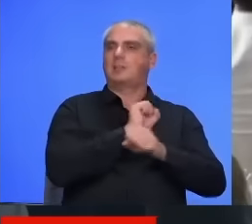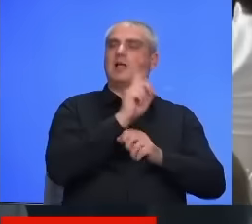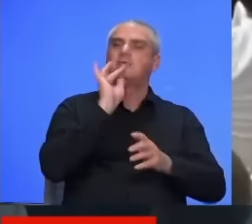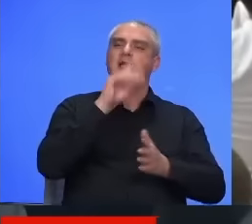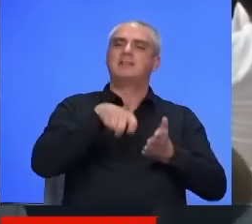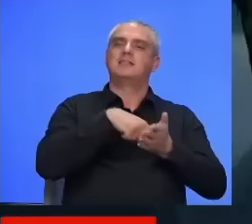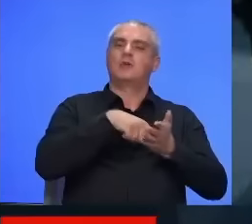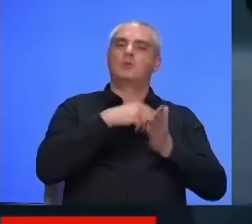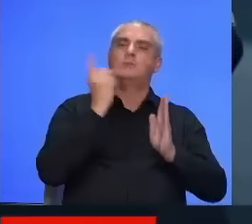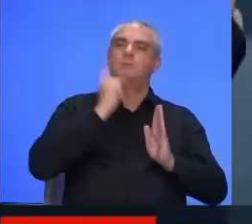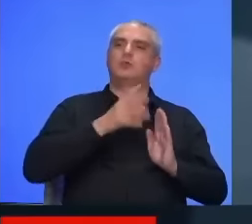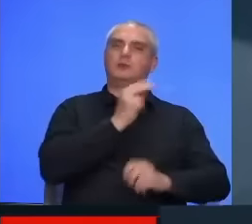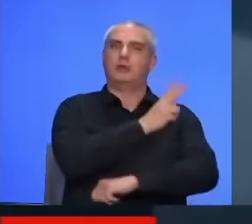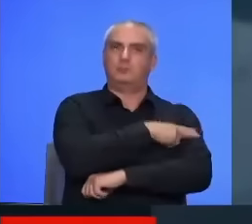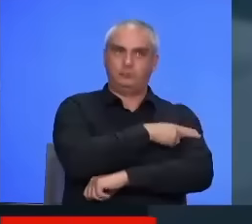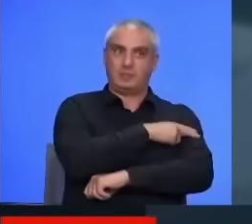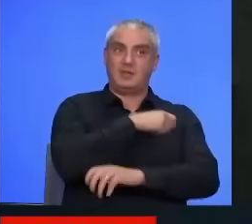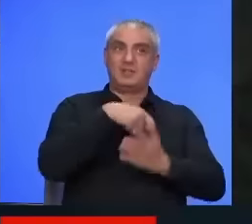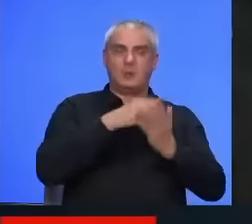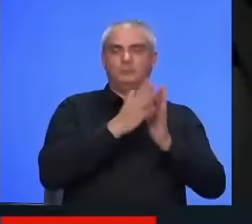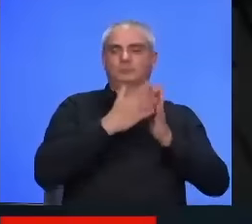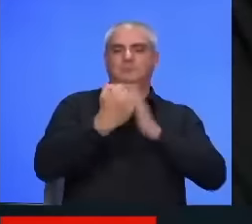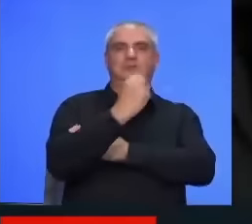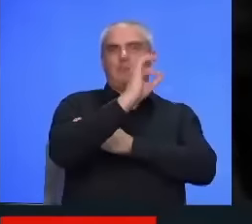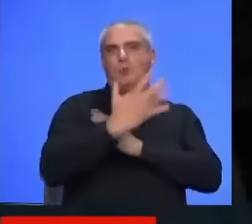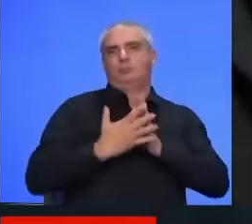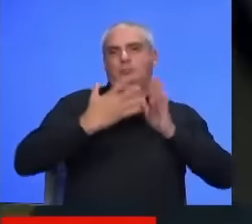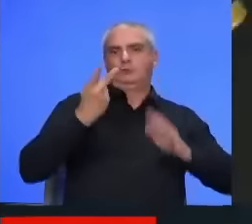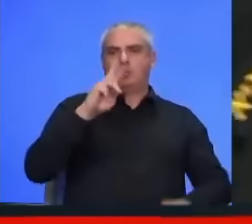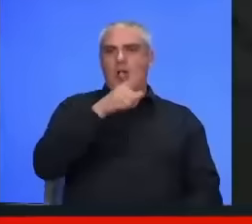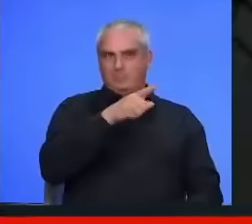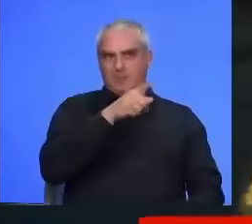לפקודת המשטרה, התיקון שמרחיב את סמכויות השר על הארגון.